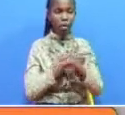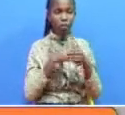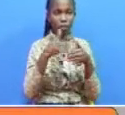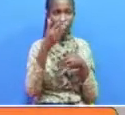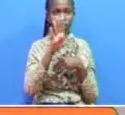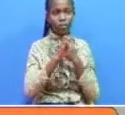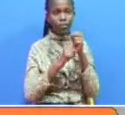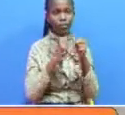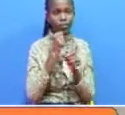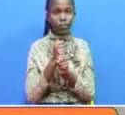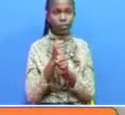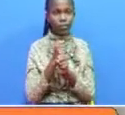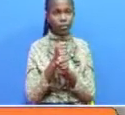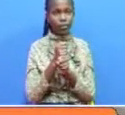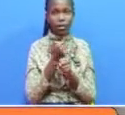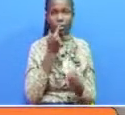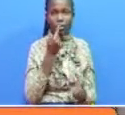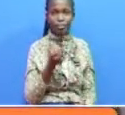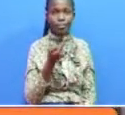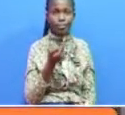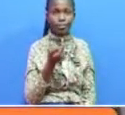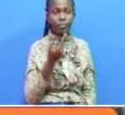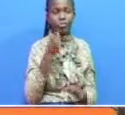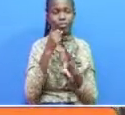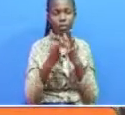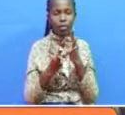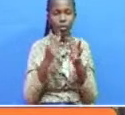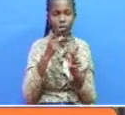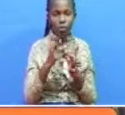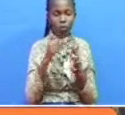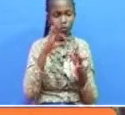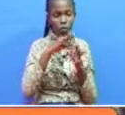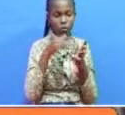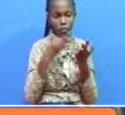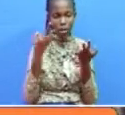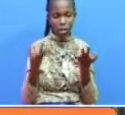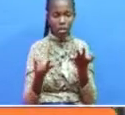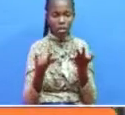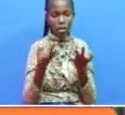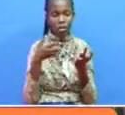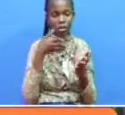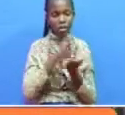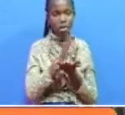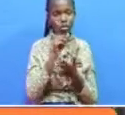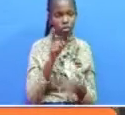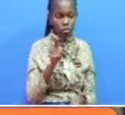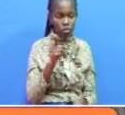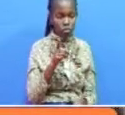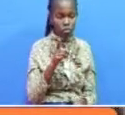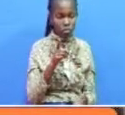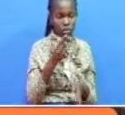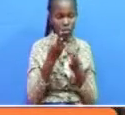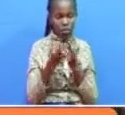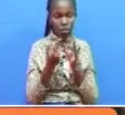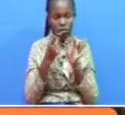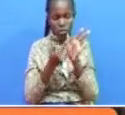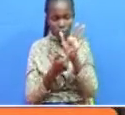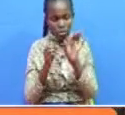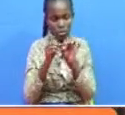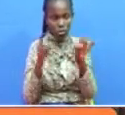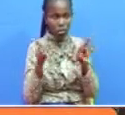miaka etano. Kwa uku, wema kuthi ukunakura ni kuhithi anaku ilaki yaku wema kumiona niyana